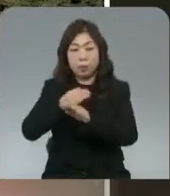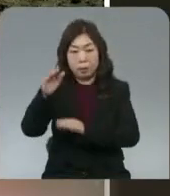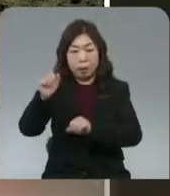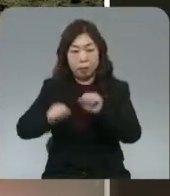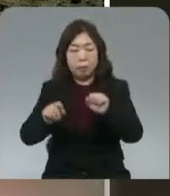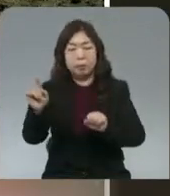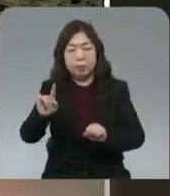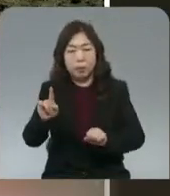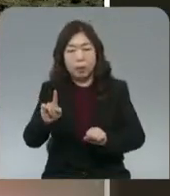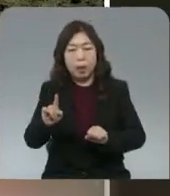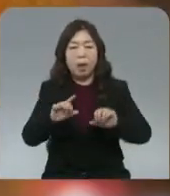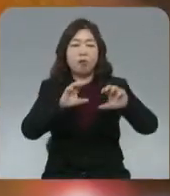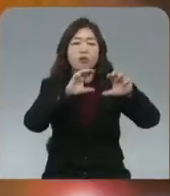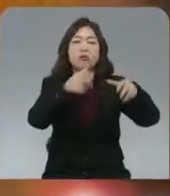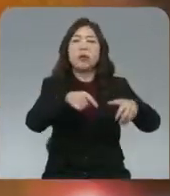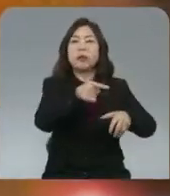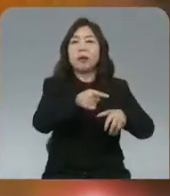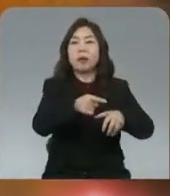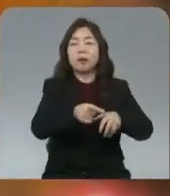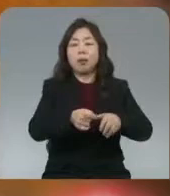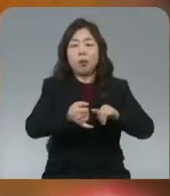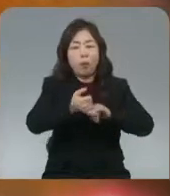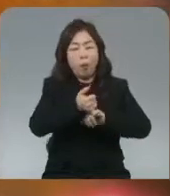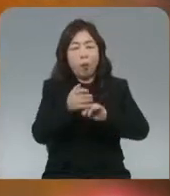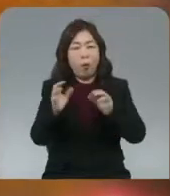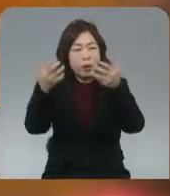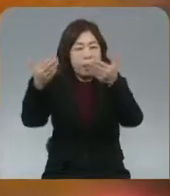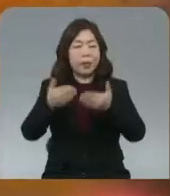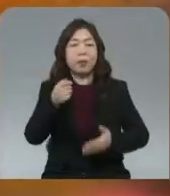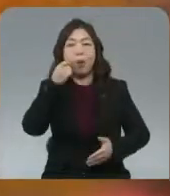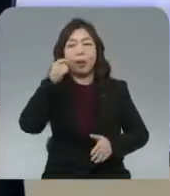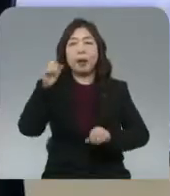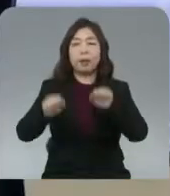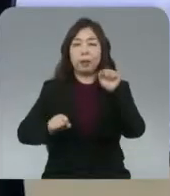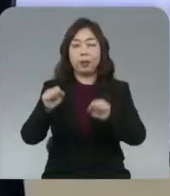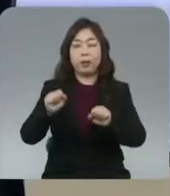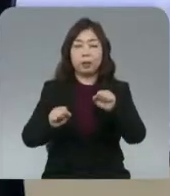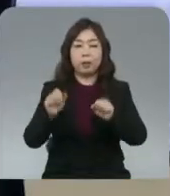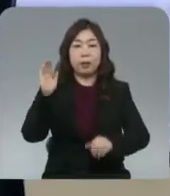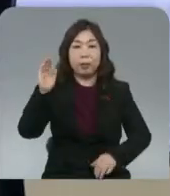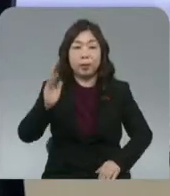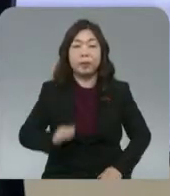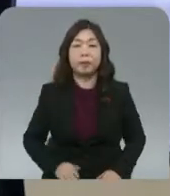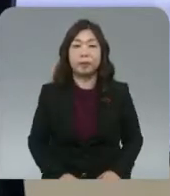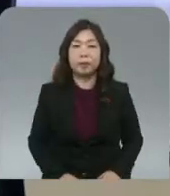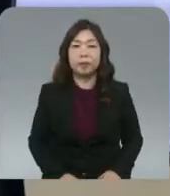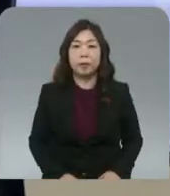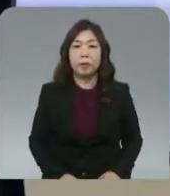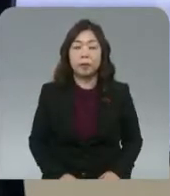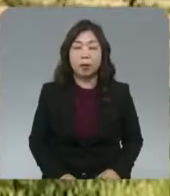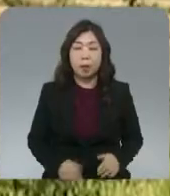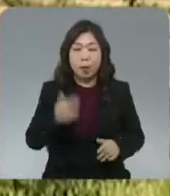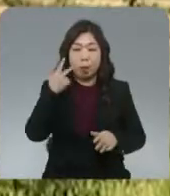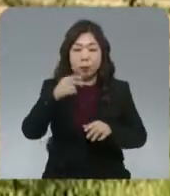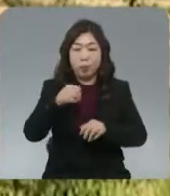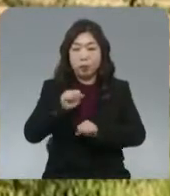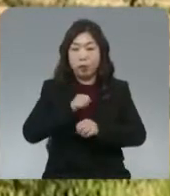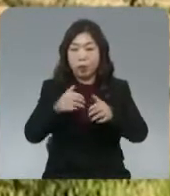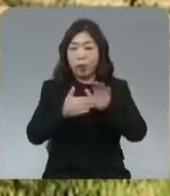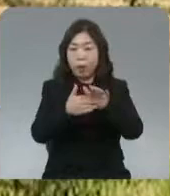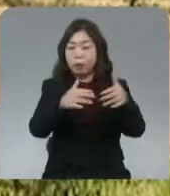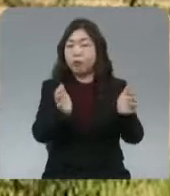в мёде сиды в должность премьер-министра японии в октябре прошлого года осудив действия пхеньяна